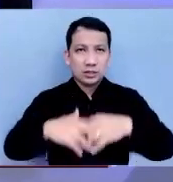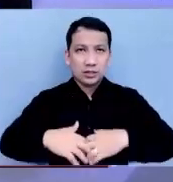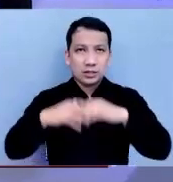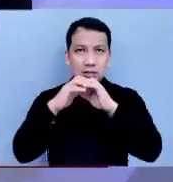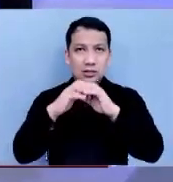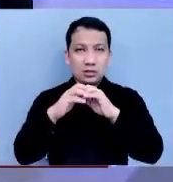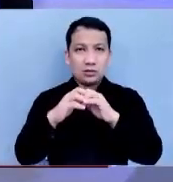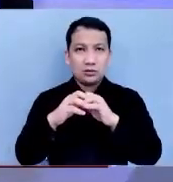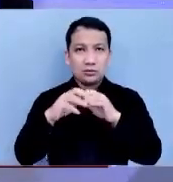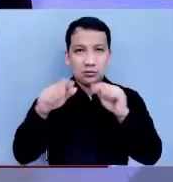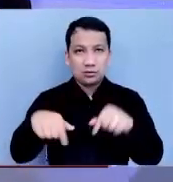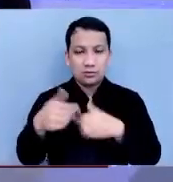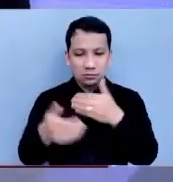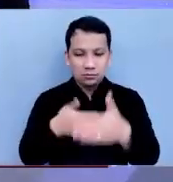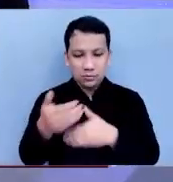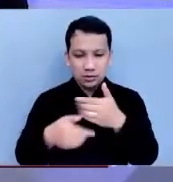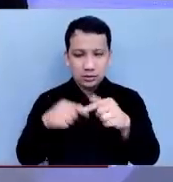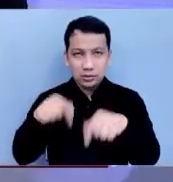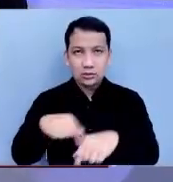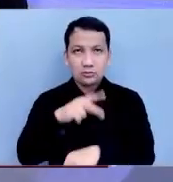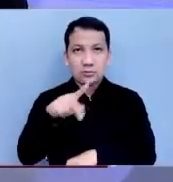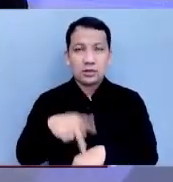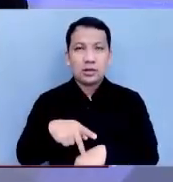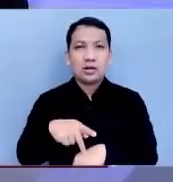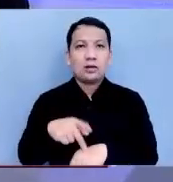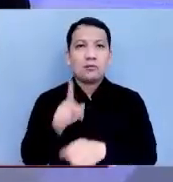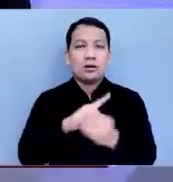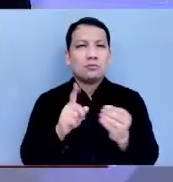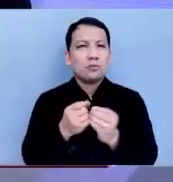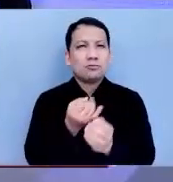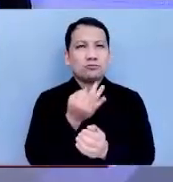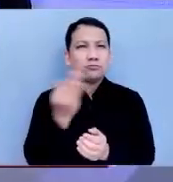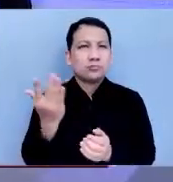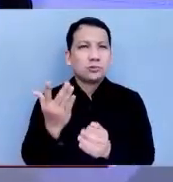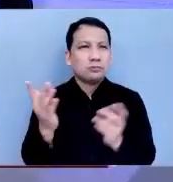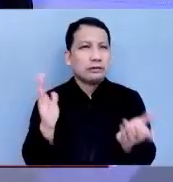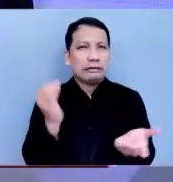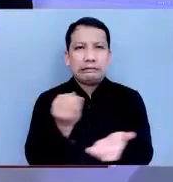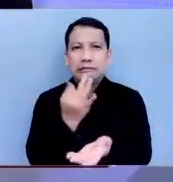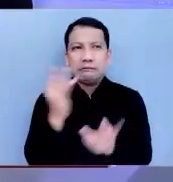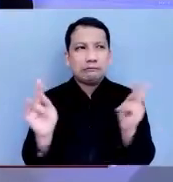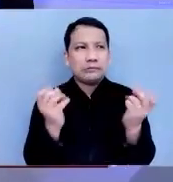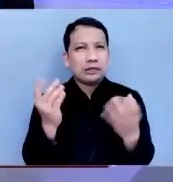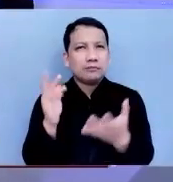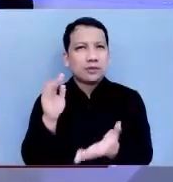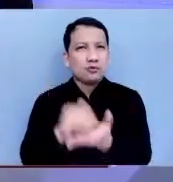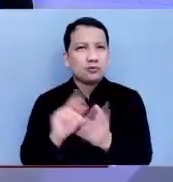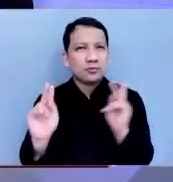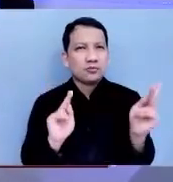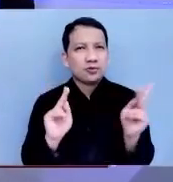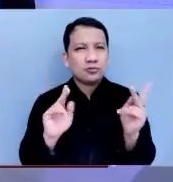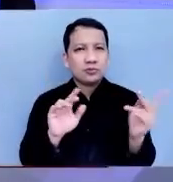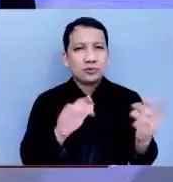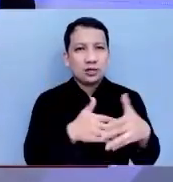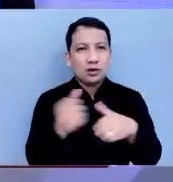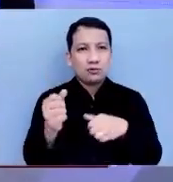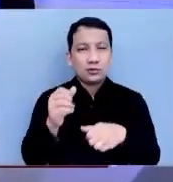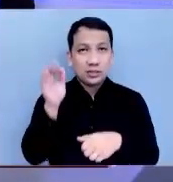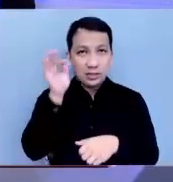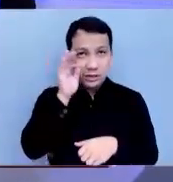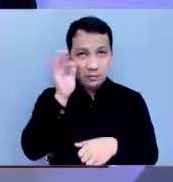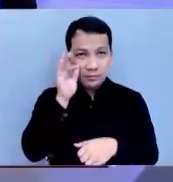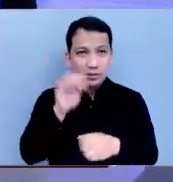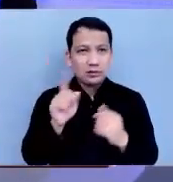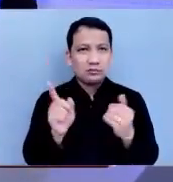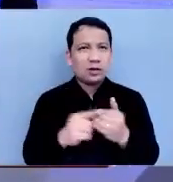transit point at processing site dito sa Pilipinas para sa ilang libong Afghan refugees na lilikas ng Afghanistan. Ito po